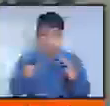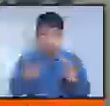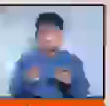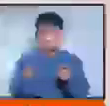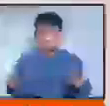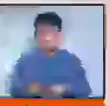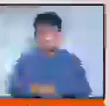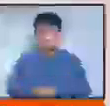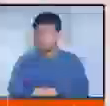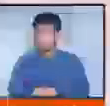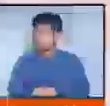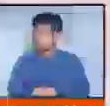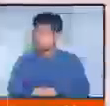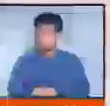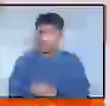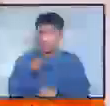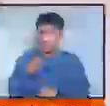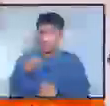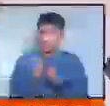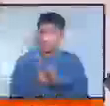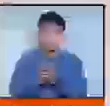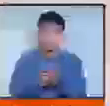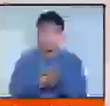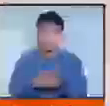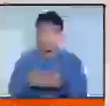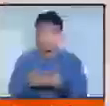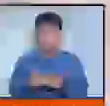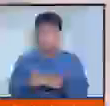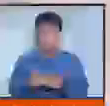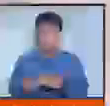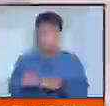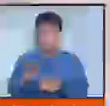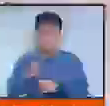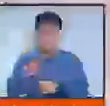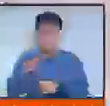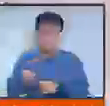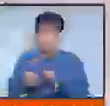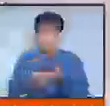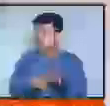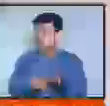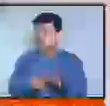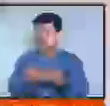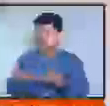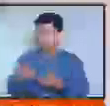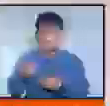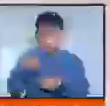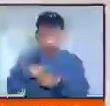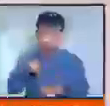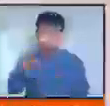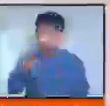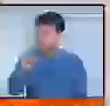lugar. I think that is nothing but a mere excuse because vape also has nicotine. So what you're trying